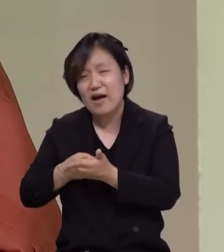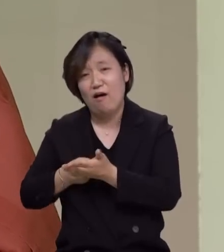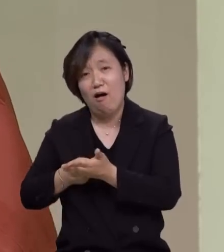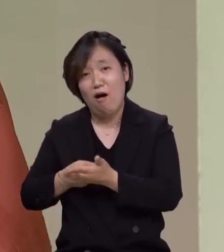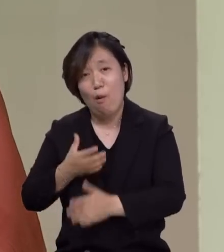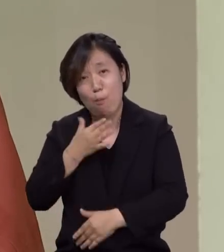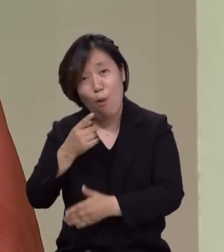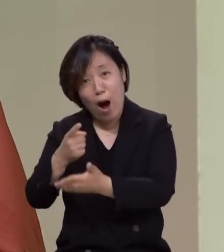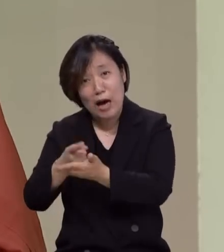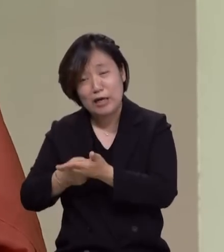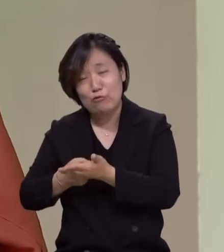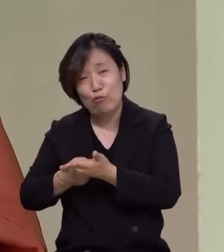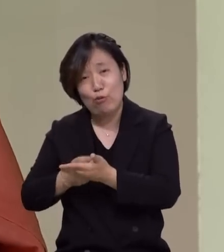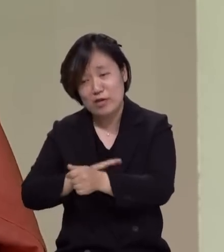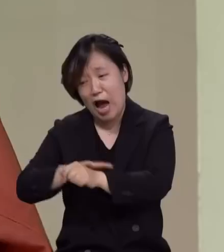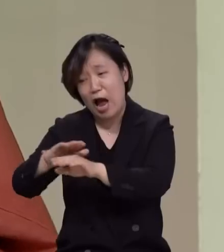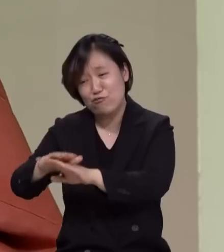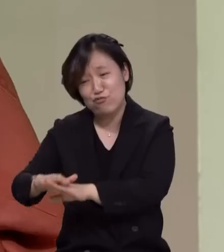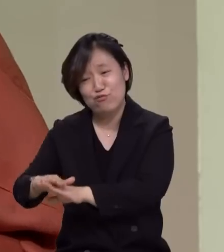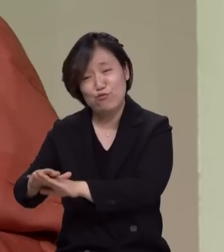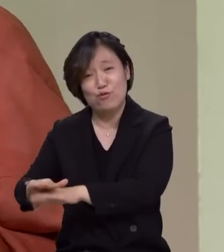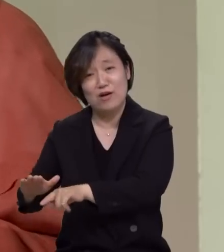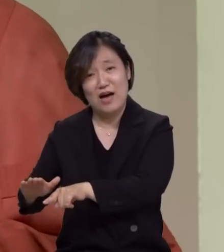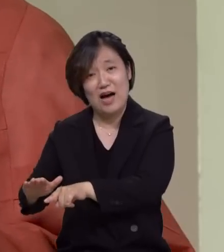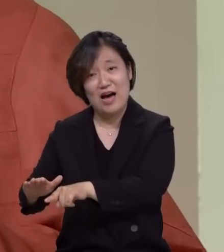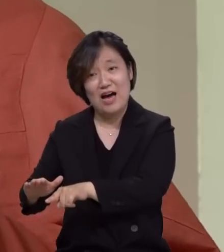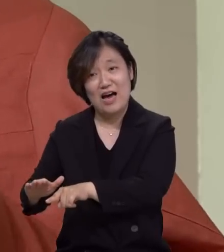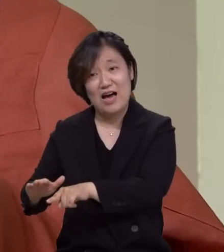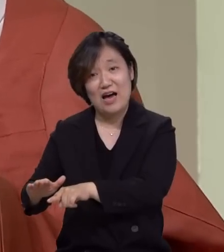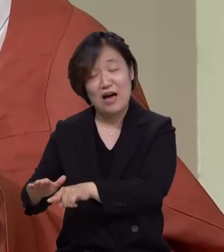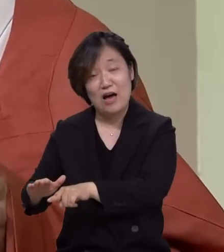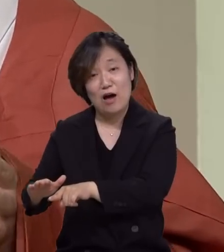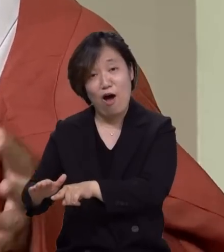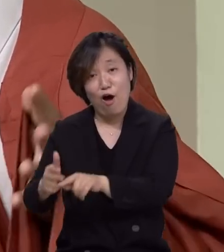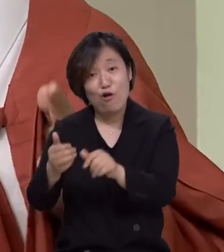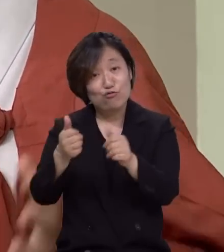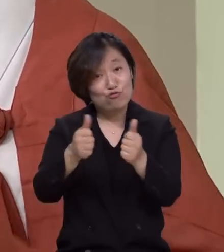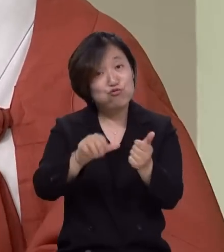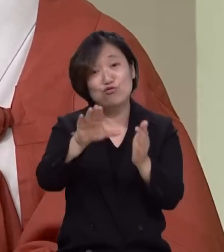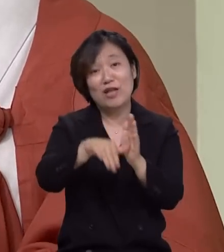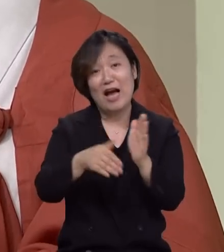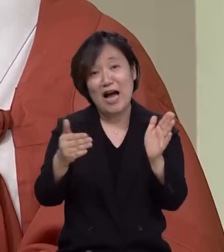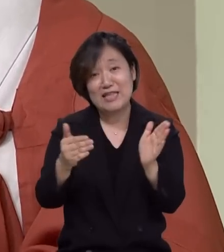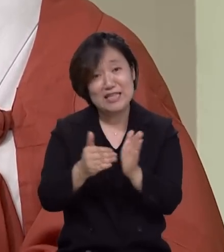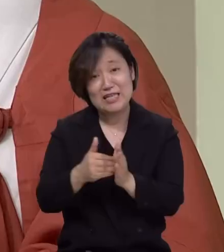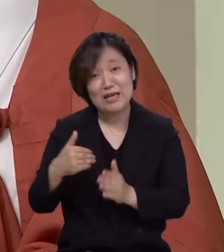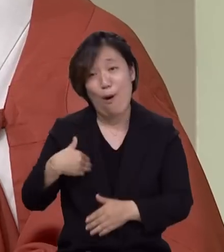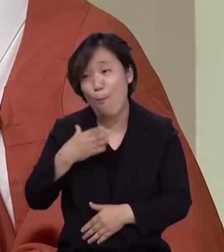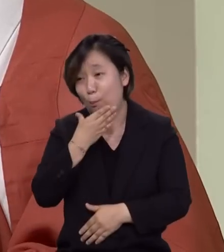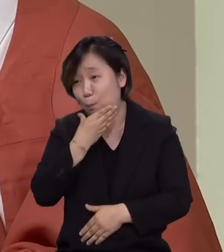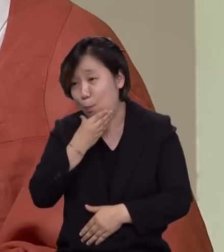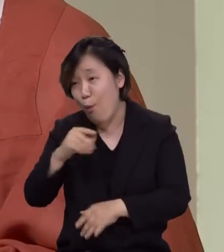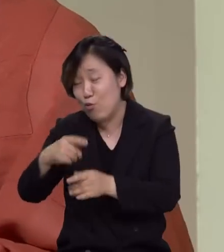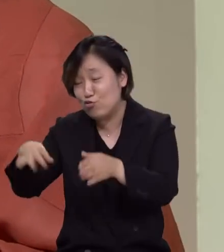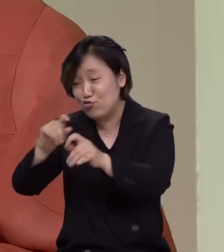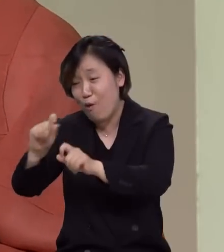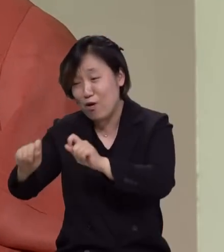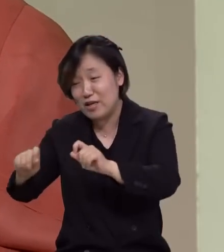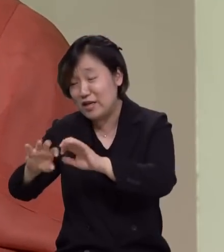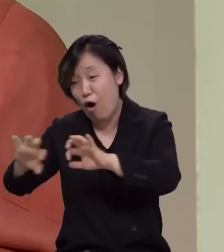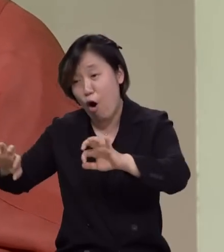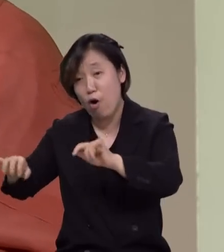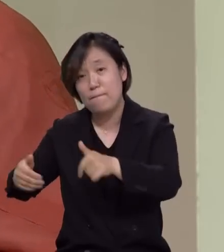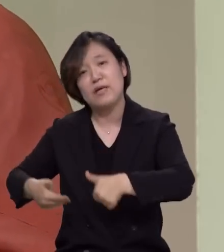결국에는 복주머니를 열고 소원을 말할 필요가 없을 정도로 행복하게